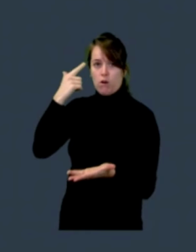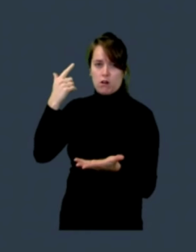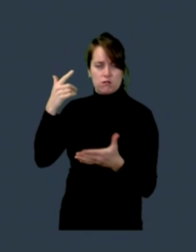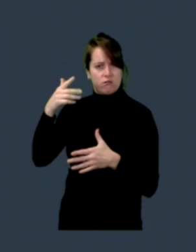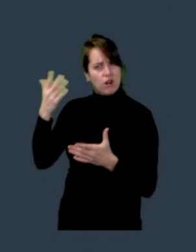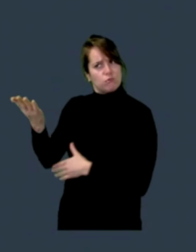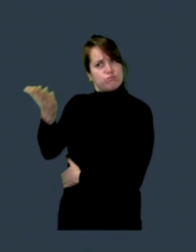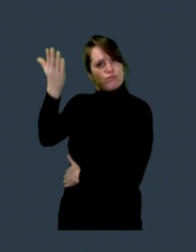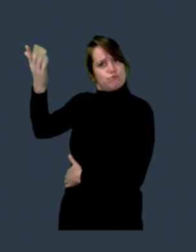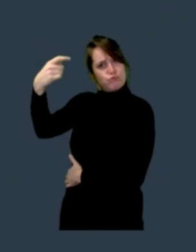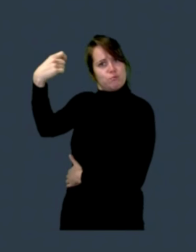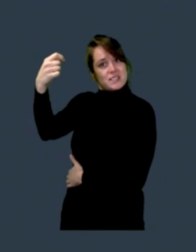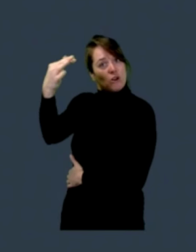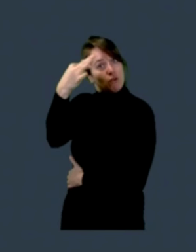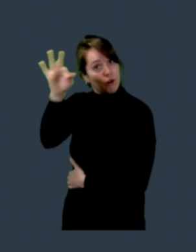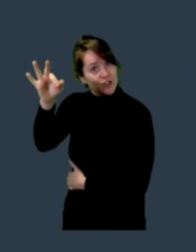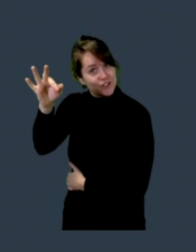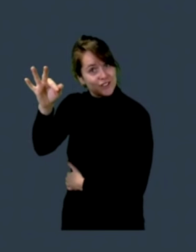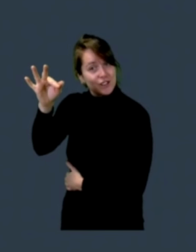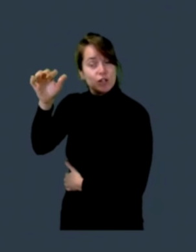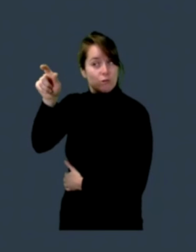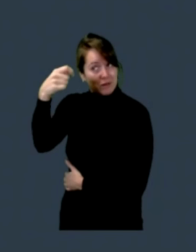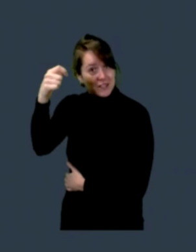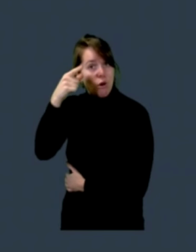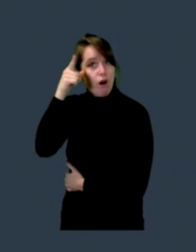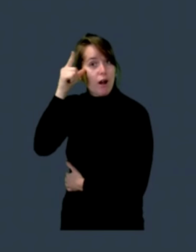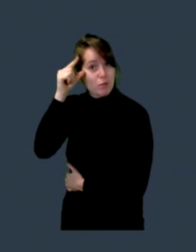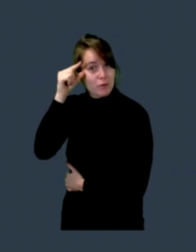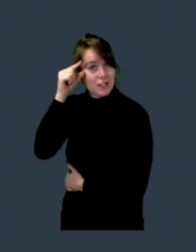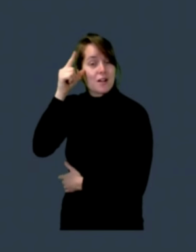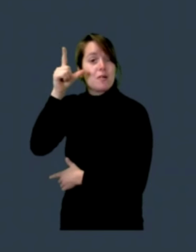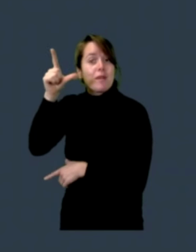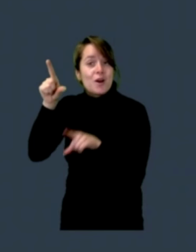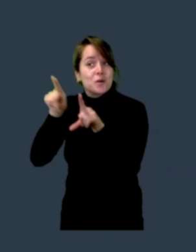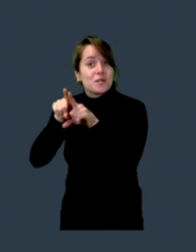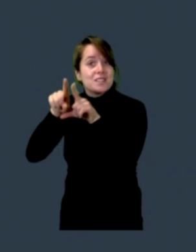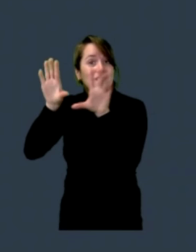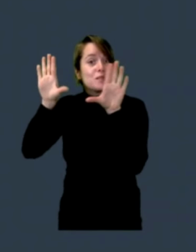président de la France, président de la République, mais également président de l'Auvergne.